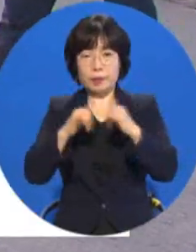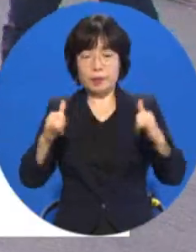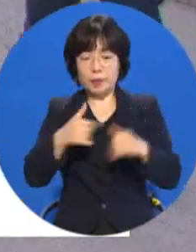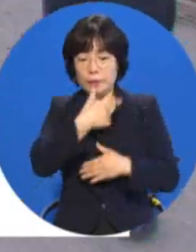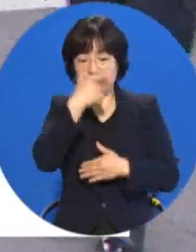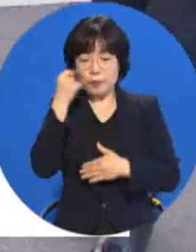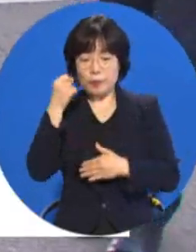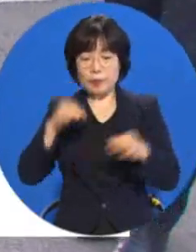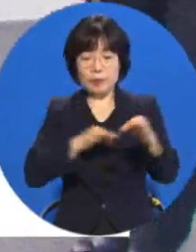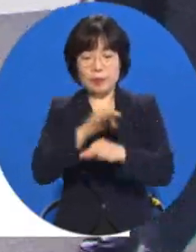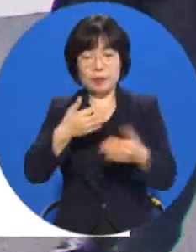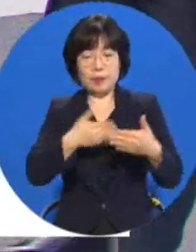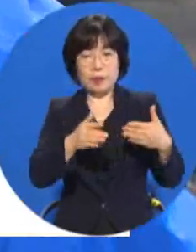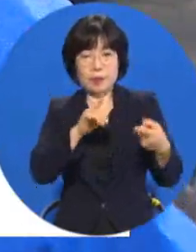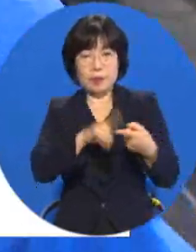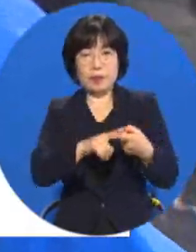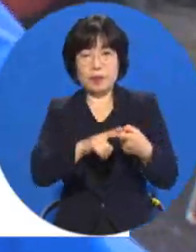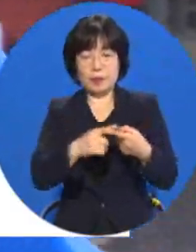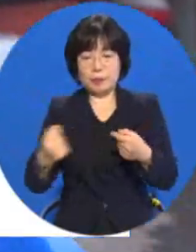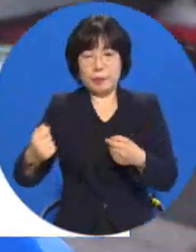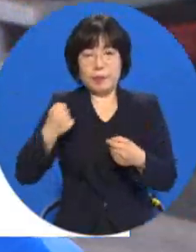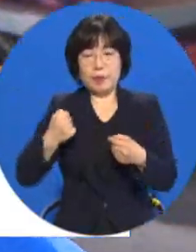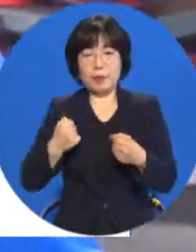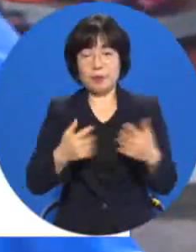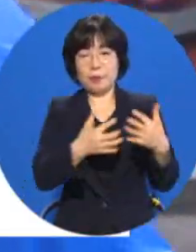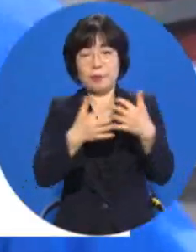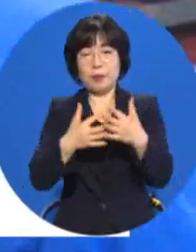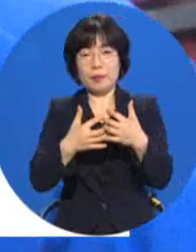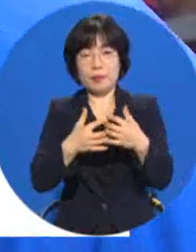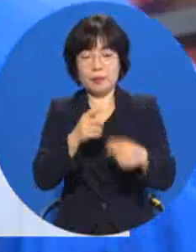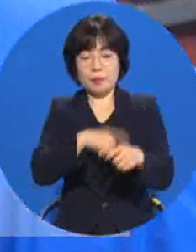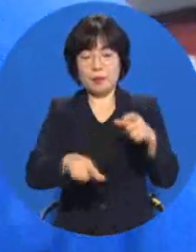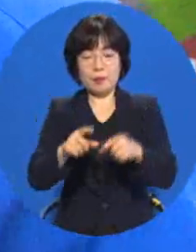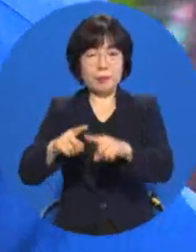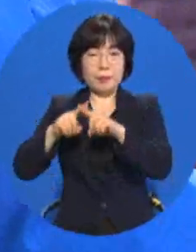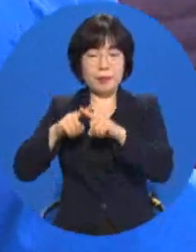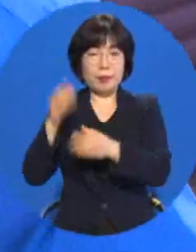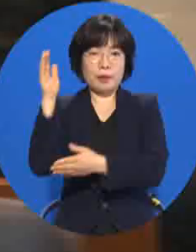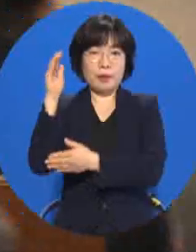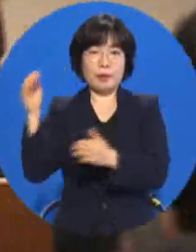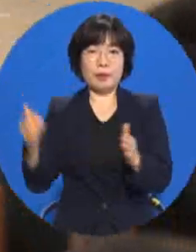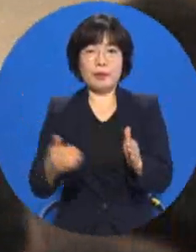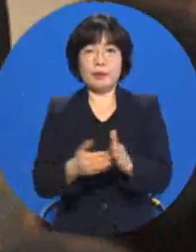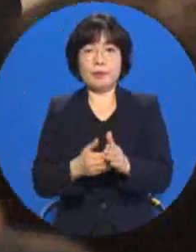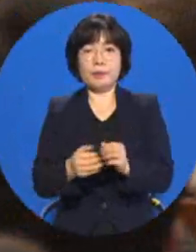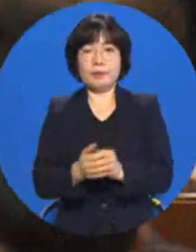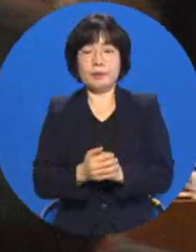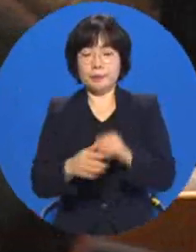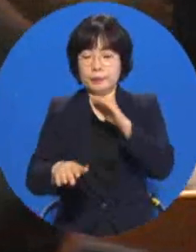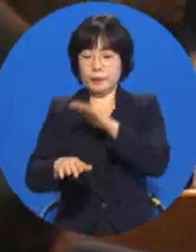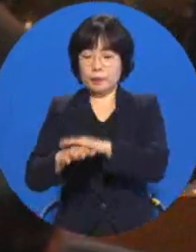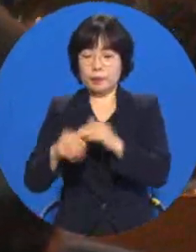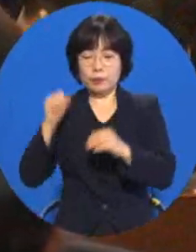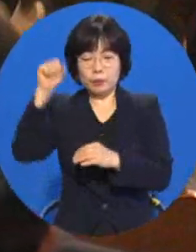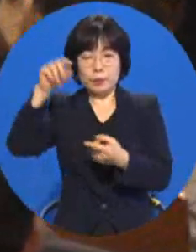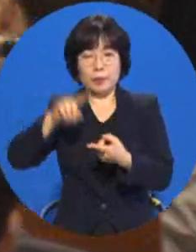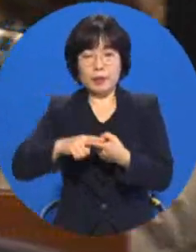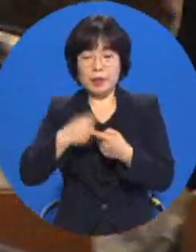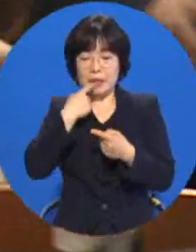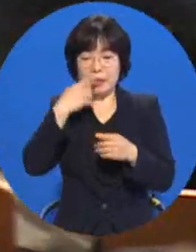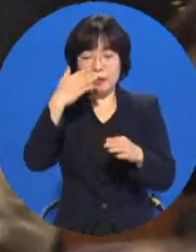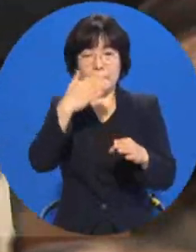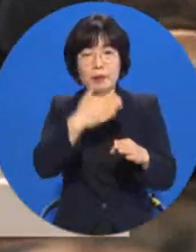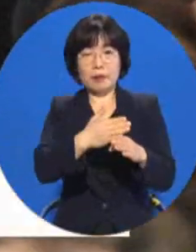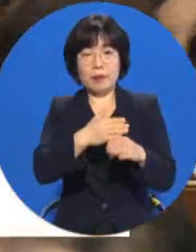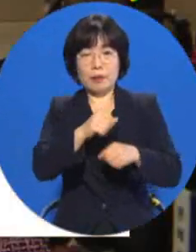부족한 정치 경력을 경험과 역량으로 채워나가겠다며 당찬 각오를 밝혔습니다. 두 여당 후보에 대항해